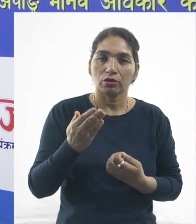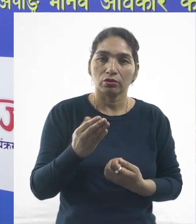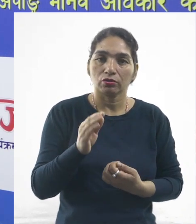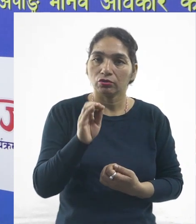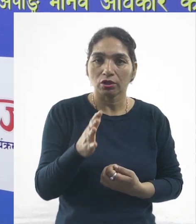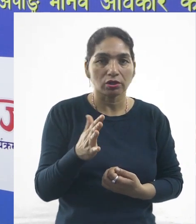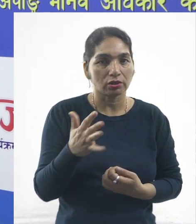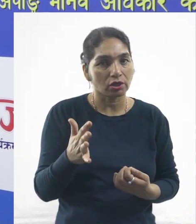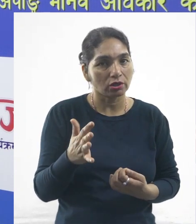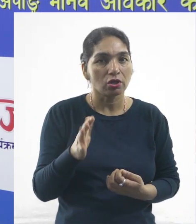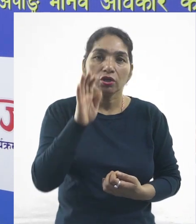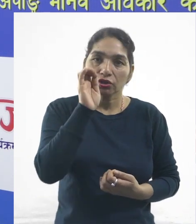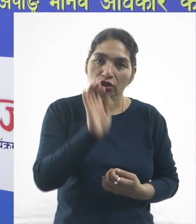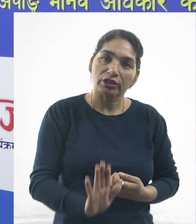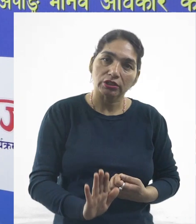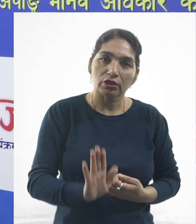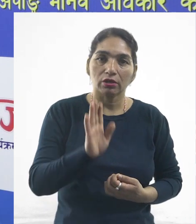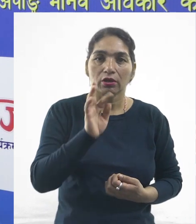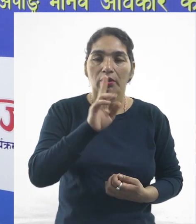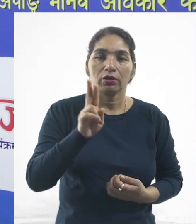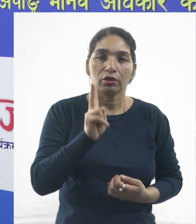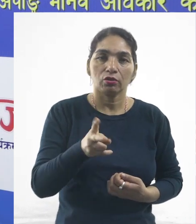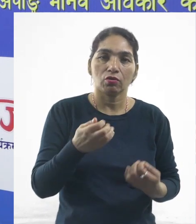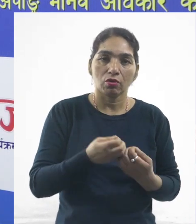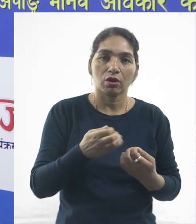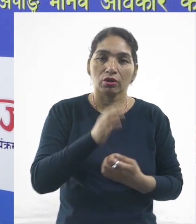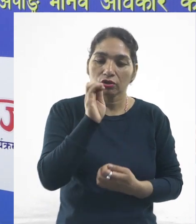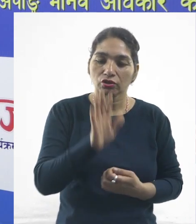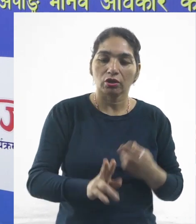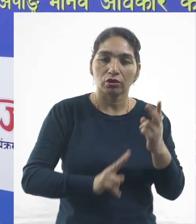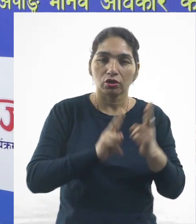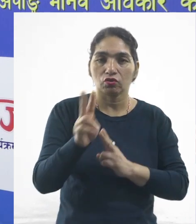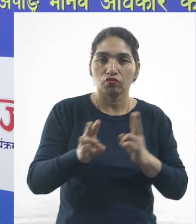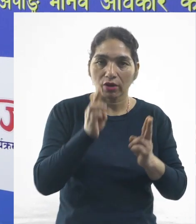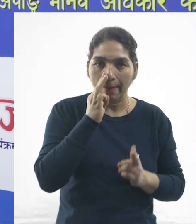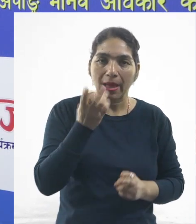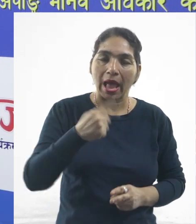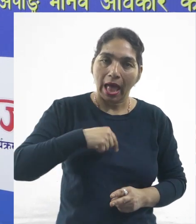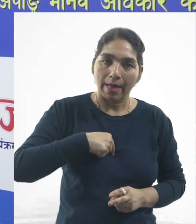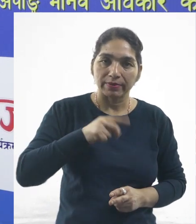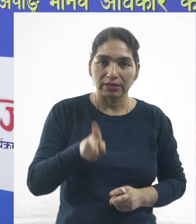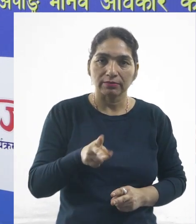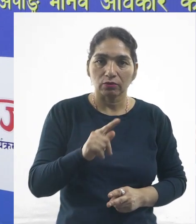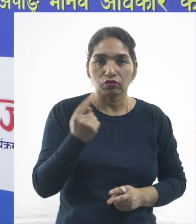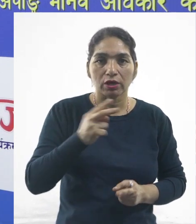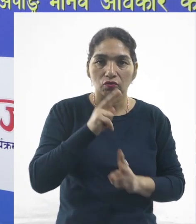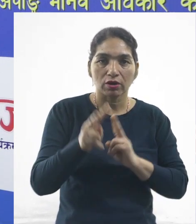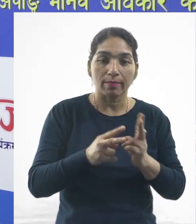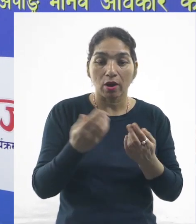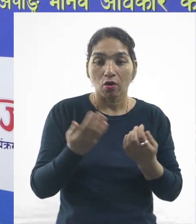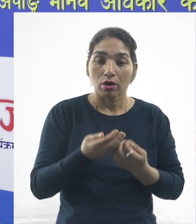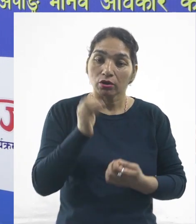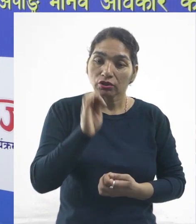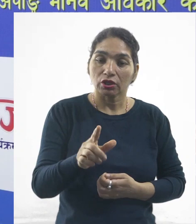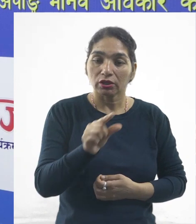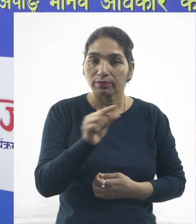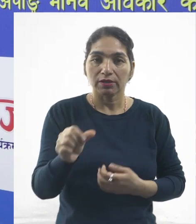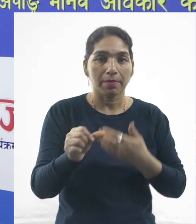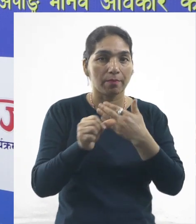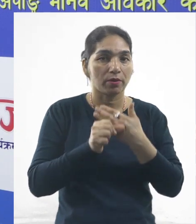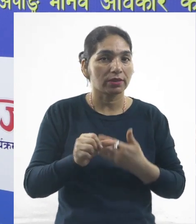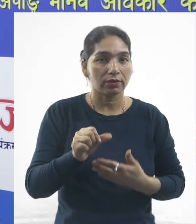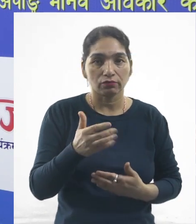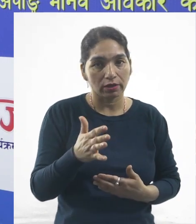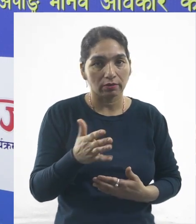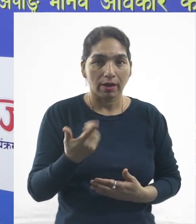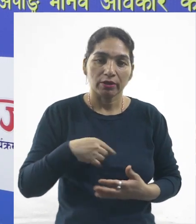पनि छैन गर्न सकिन्छ त्यो गर्न सक्ने कुरामा चाहिँ हामी त्यसमा चाहिँ कुनै कुरा पनि गर्नु सक्ने कुरामा हामी पछाडि हट्दैनौँ